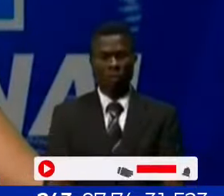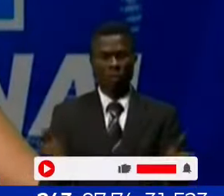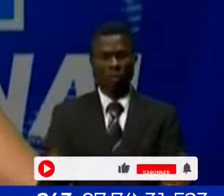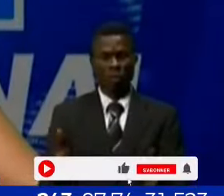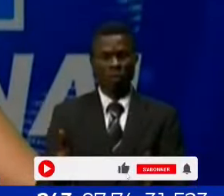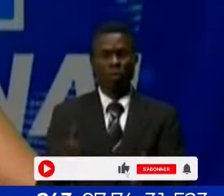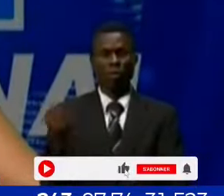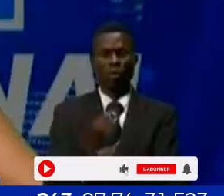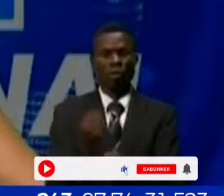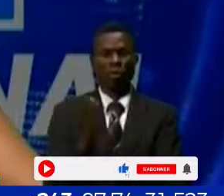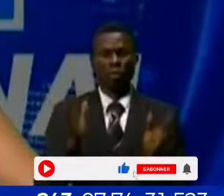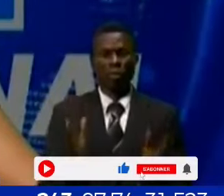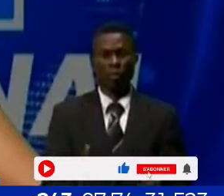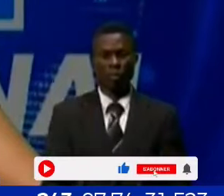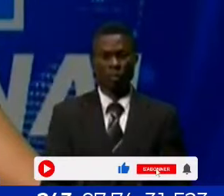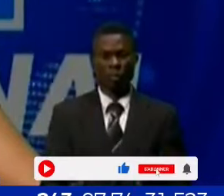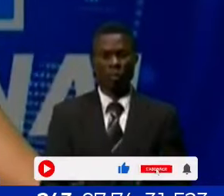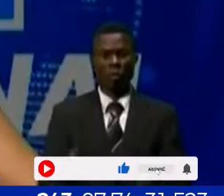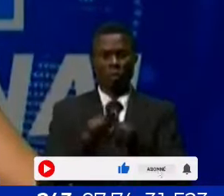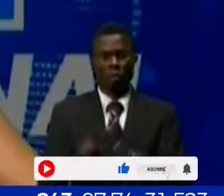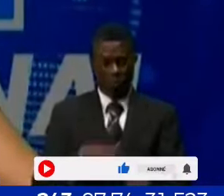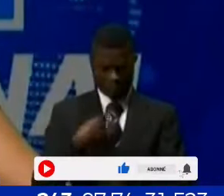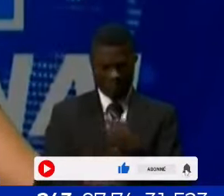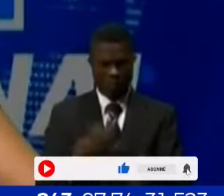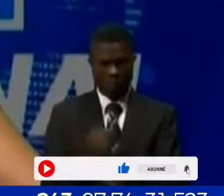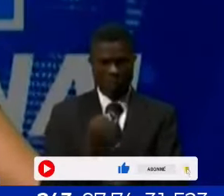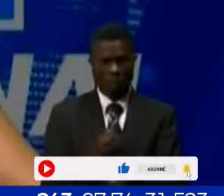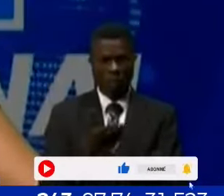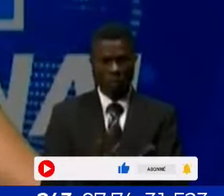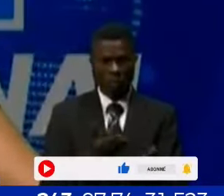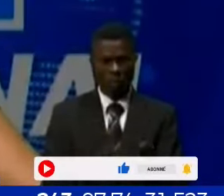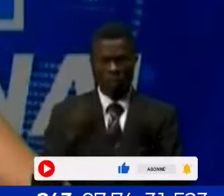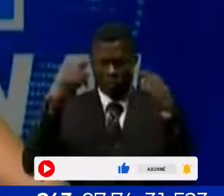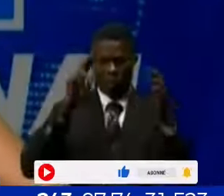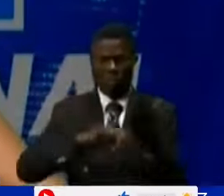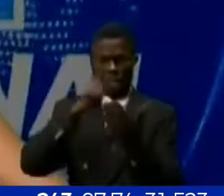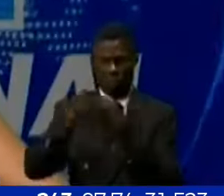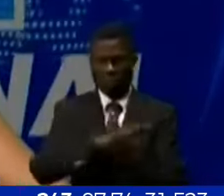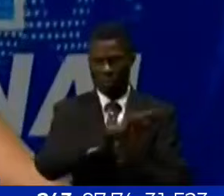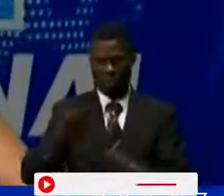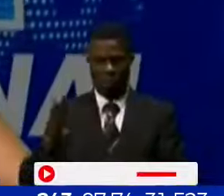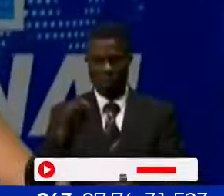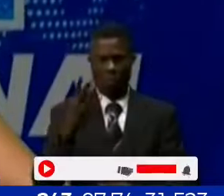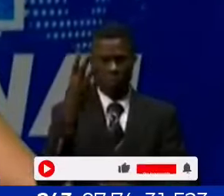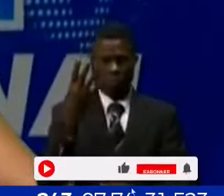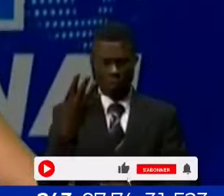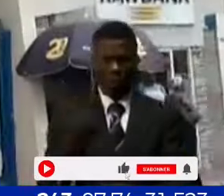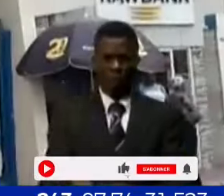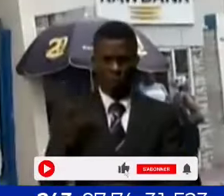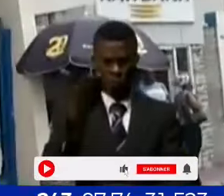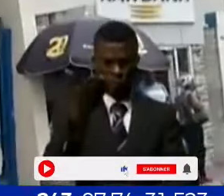son personnel à l'unité et au travail en vue de l'atteinte des assignations de 2024. Serge Matin nous en